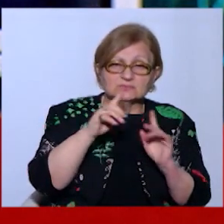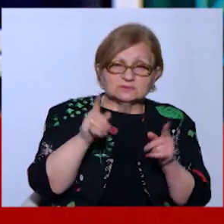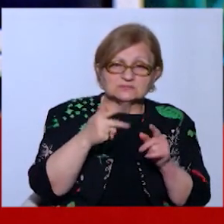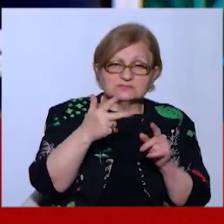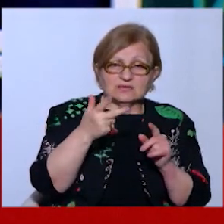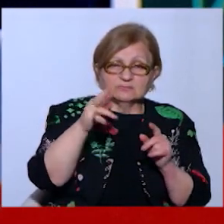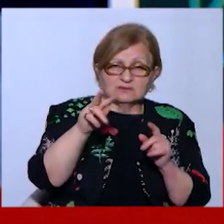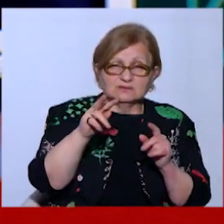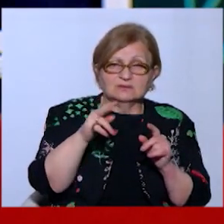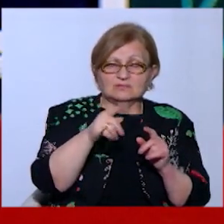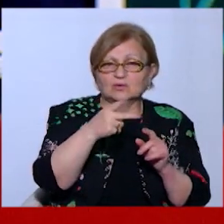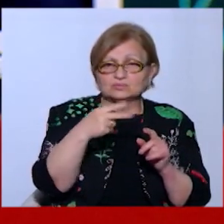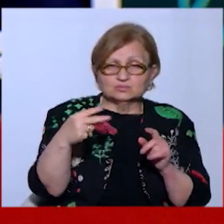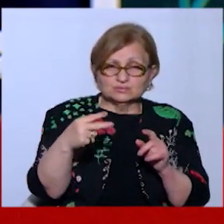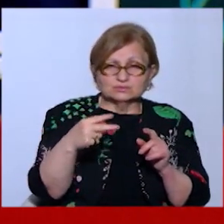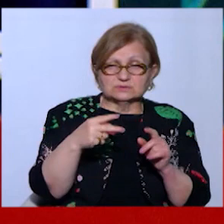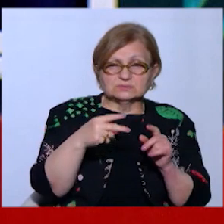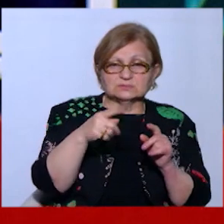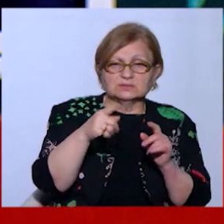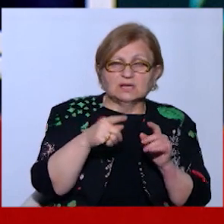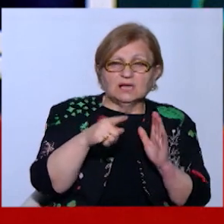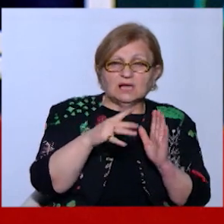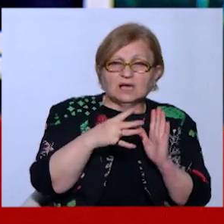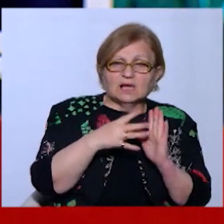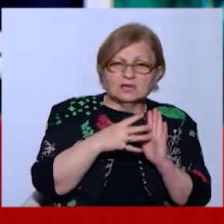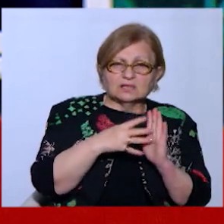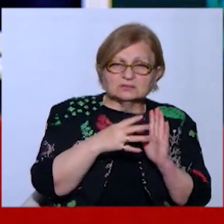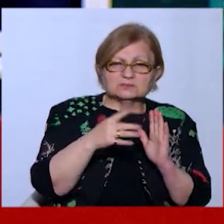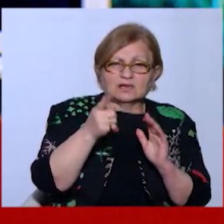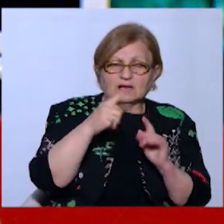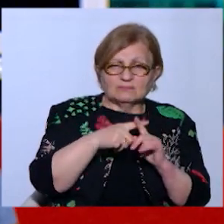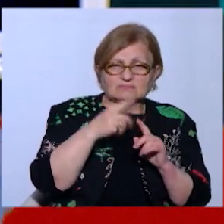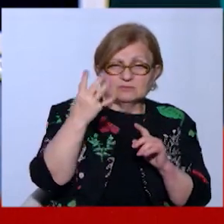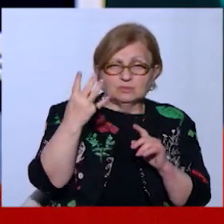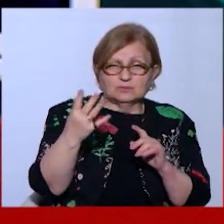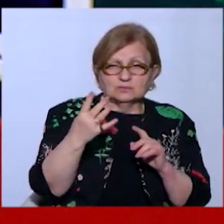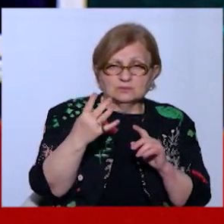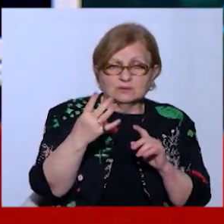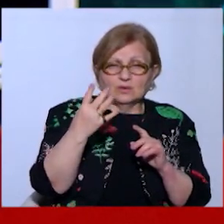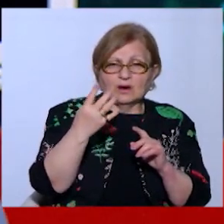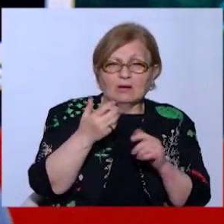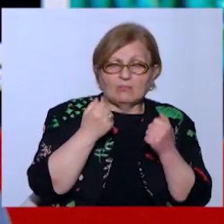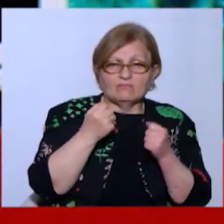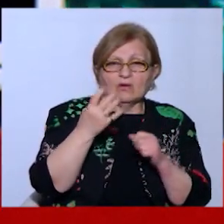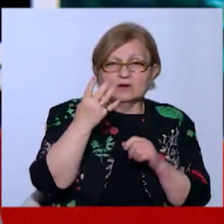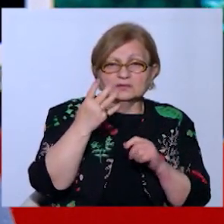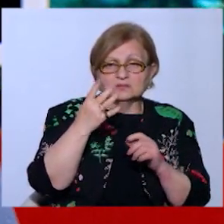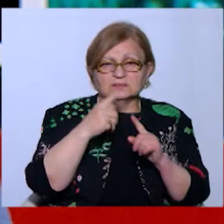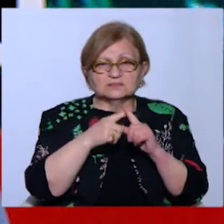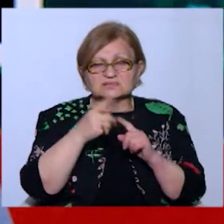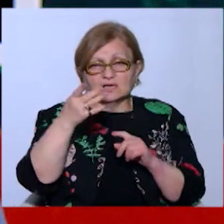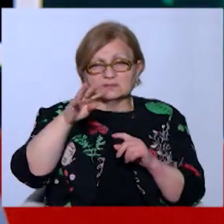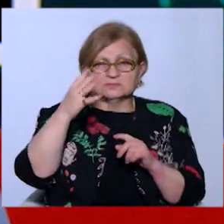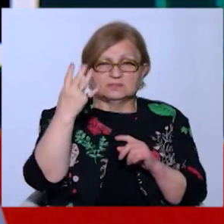ლოგარითმი 9 ხარისხად x-ი გამრავლებული 4-ზე, ანუ x ხარისხად 4-დან. x ხარისხად 4-დან. ამ